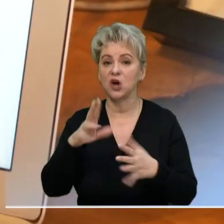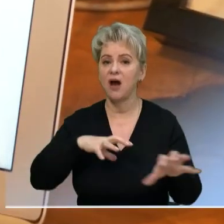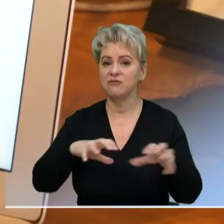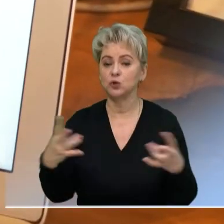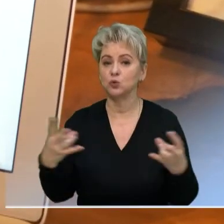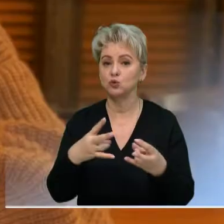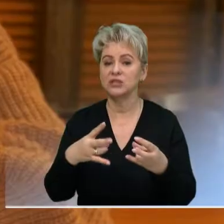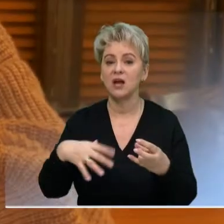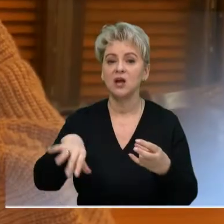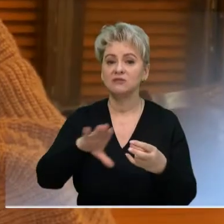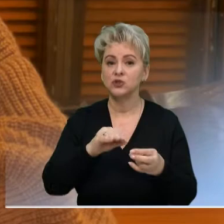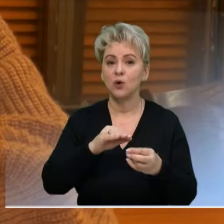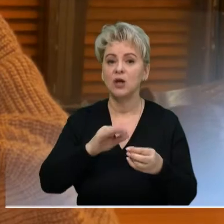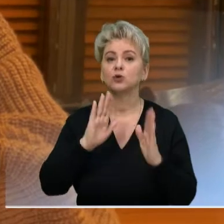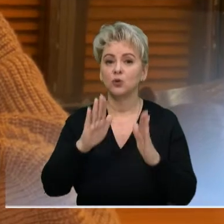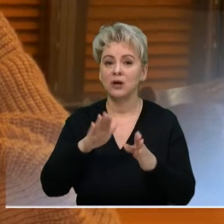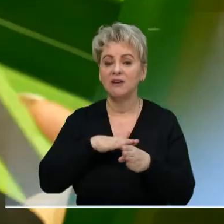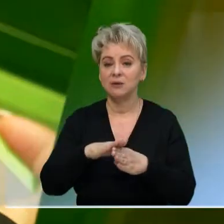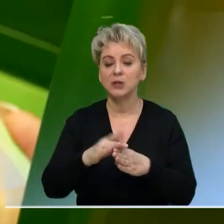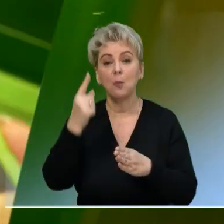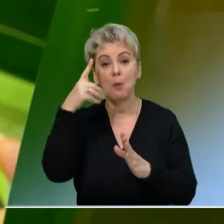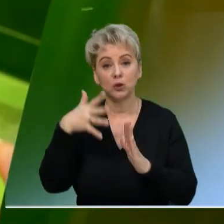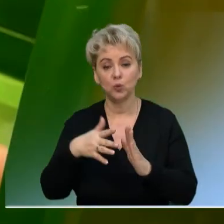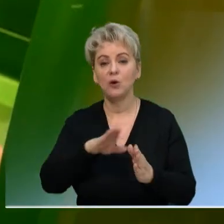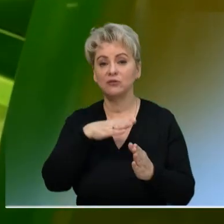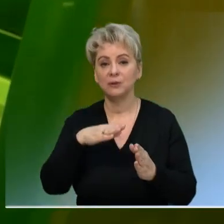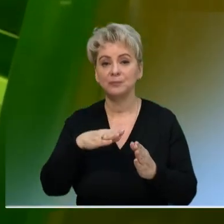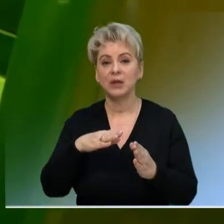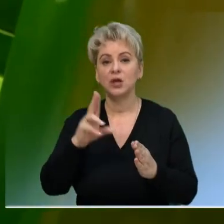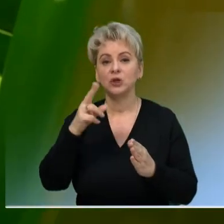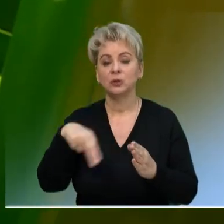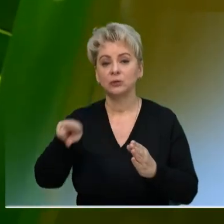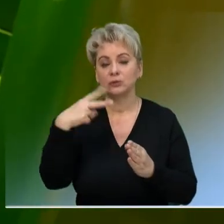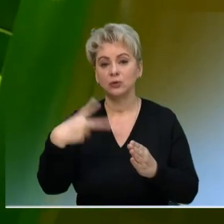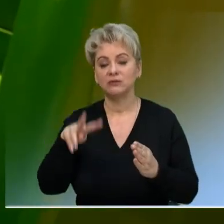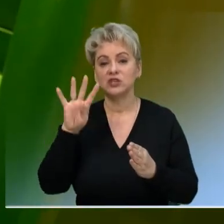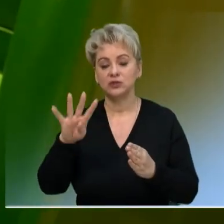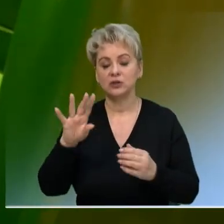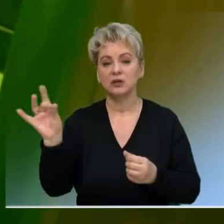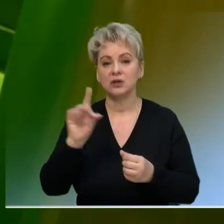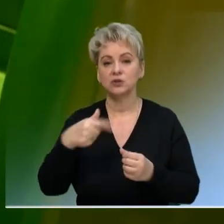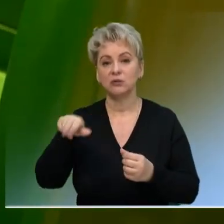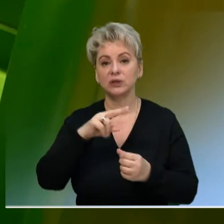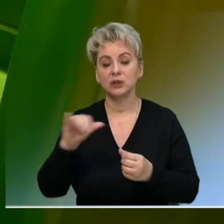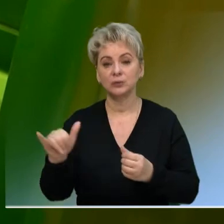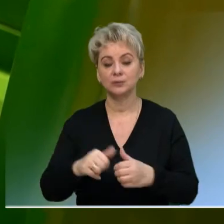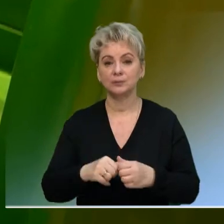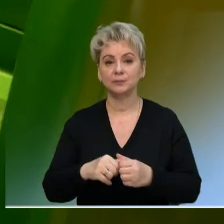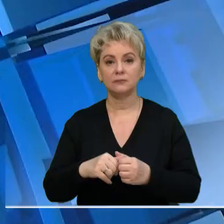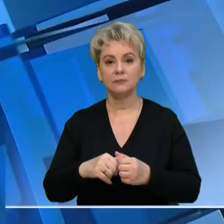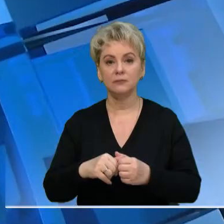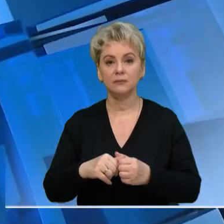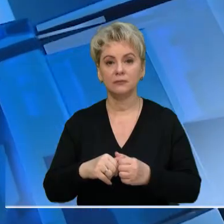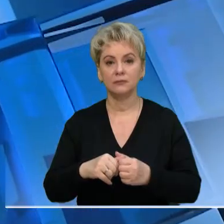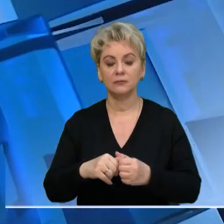нужно совершать в сети только обдуманные действия. Алина Зименко, Артем Черных, Юрий Друзяк, Дон 24, Ростов-на-Дону.